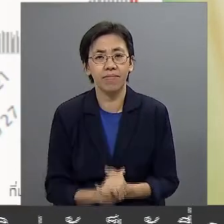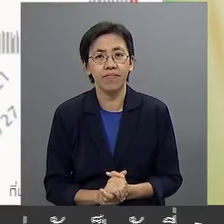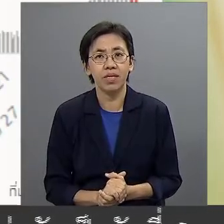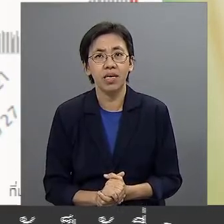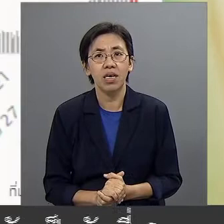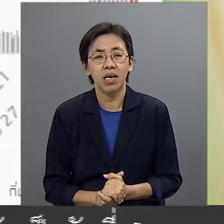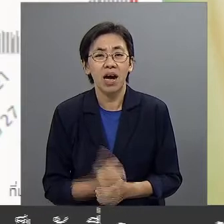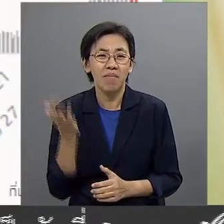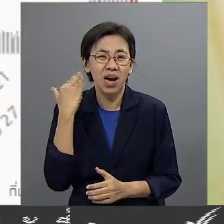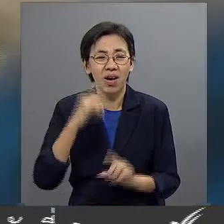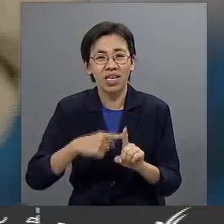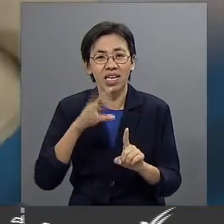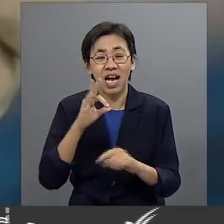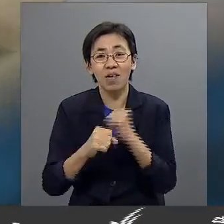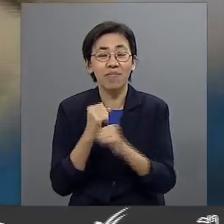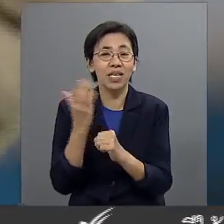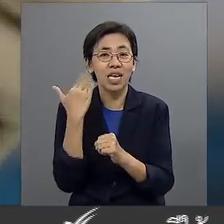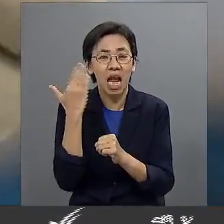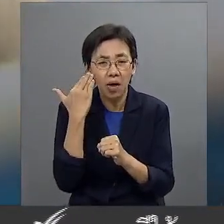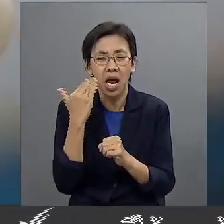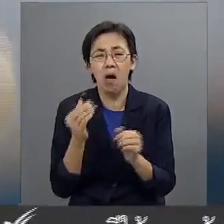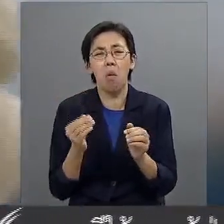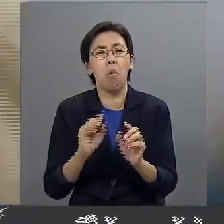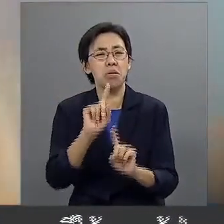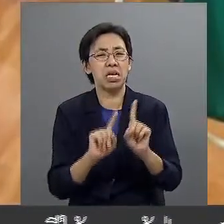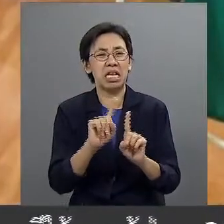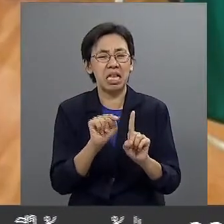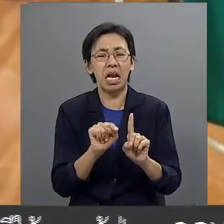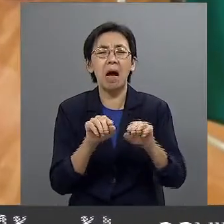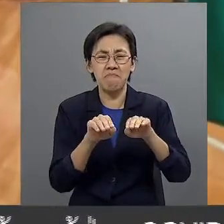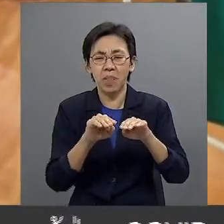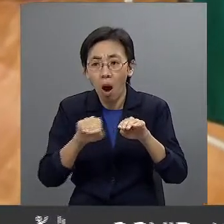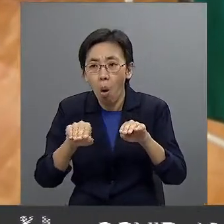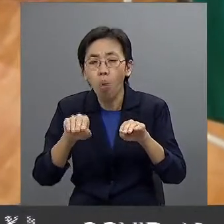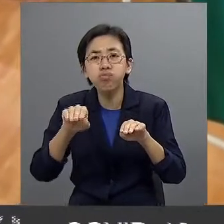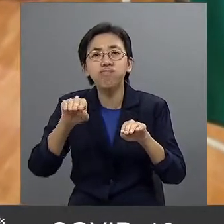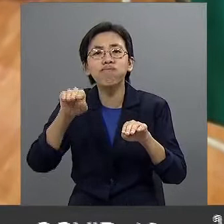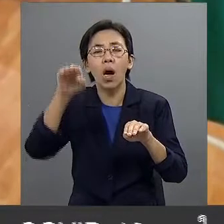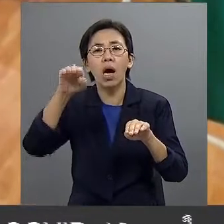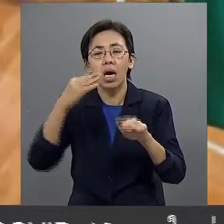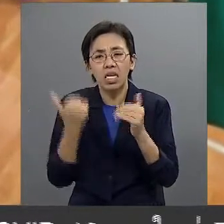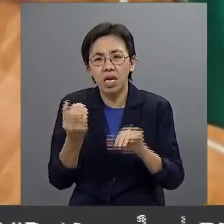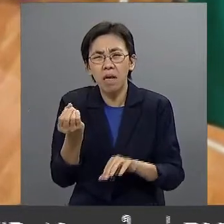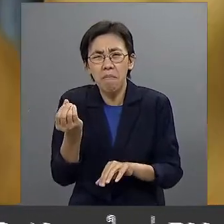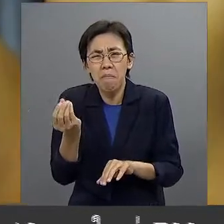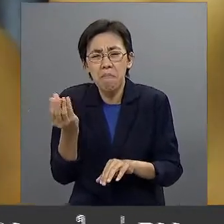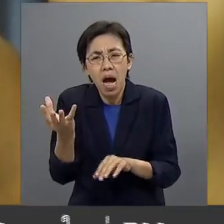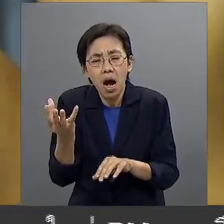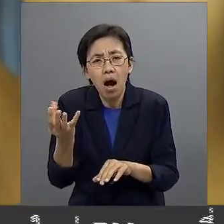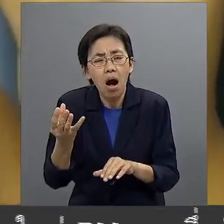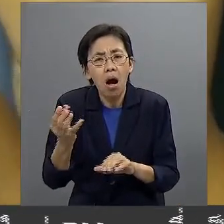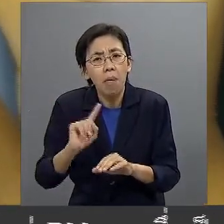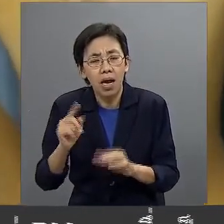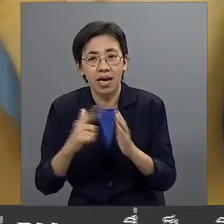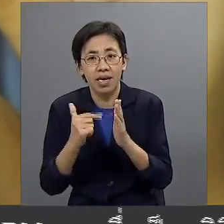เมื่อเดือนกันยายนที่ผ่านมาลงอย่างราบภาพจำนวนผู้ติดเชื้อรายใหม่ที่เพิ่มขึ้นอย่างน่าใจหายประกอบกับการฉีดวัคซีนที่